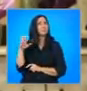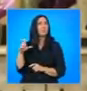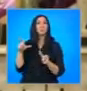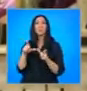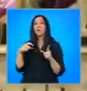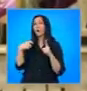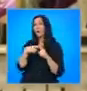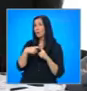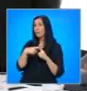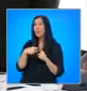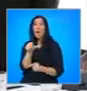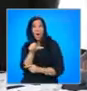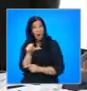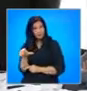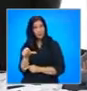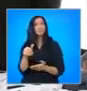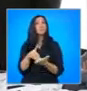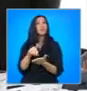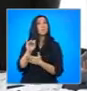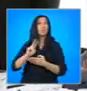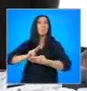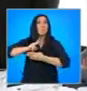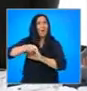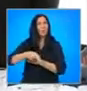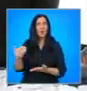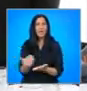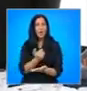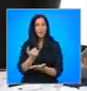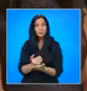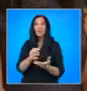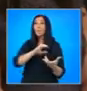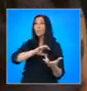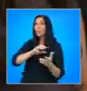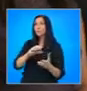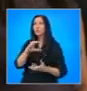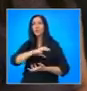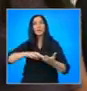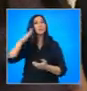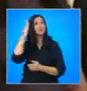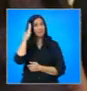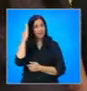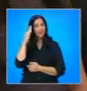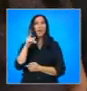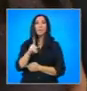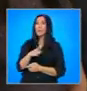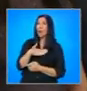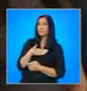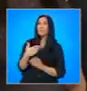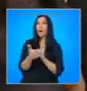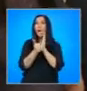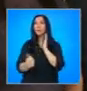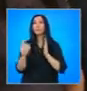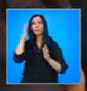Мустафа Карадайъ акцентира, че за да бъдат преодолени икономическите и политическите кризи в страната, трябва да има